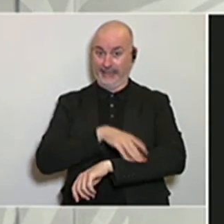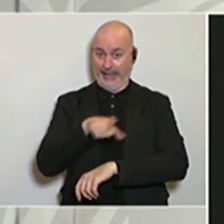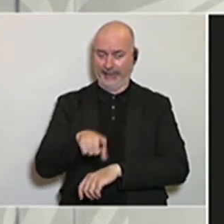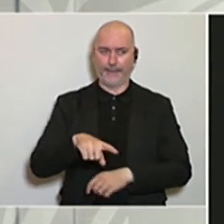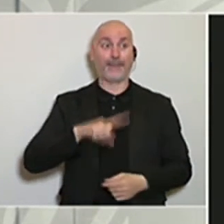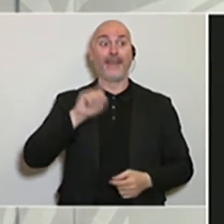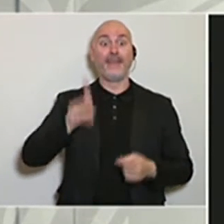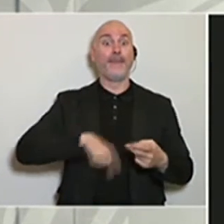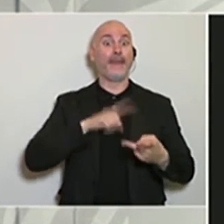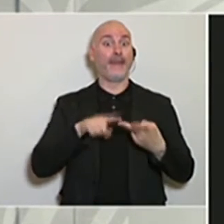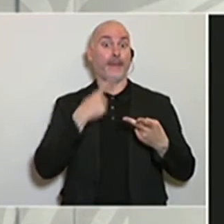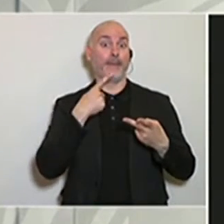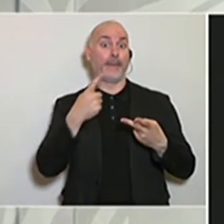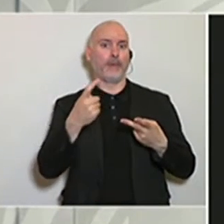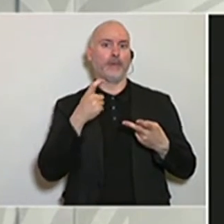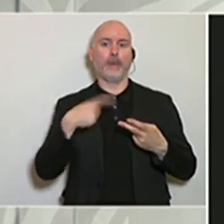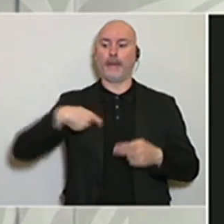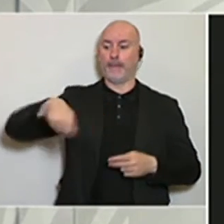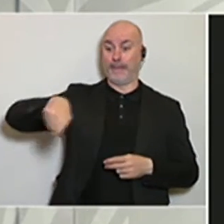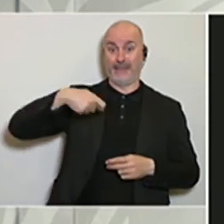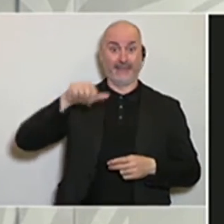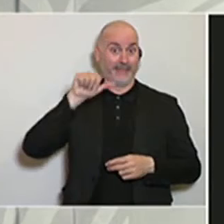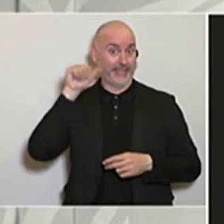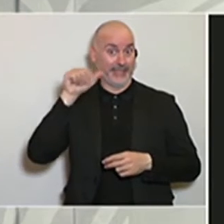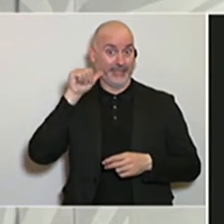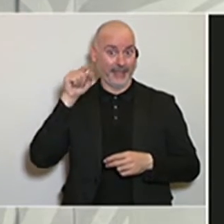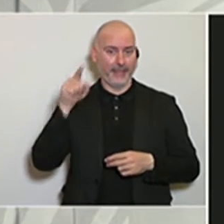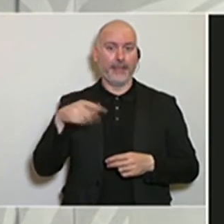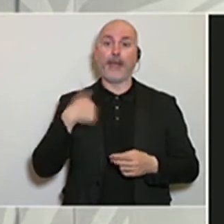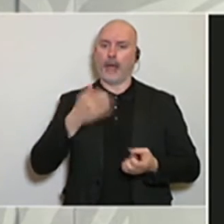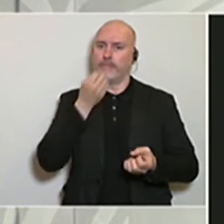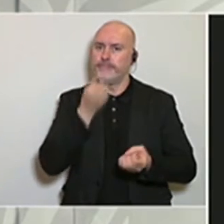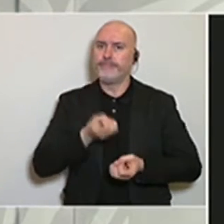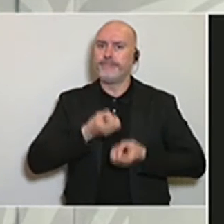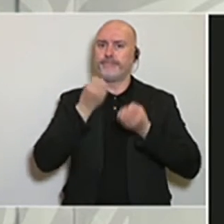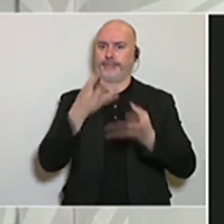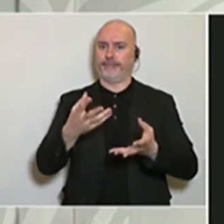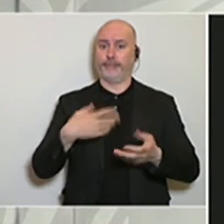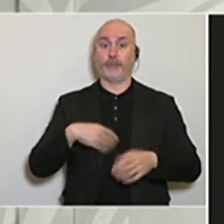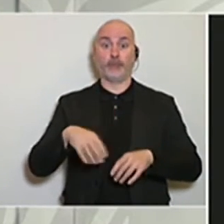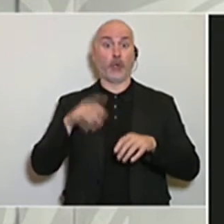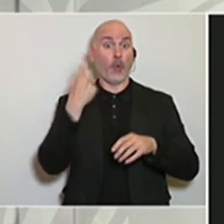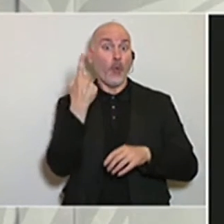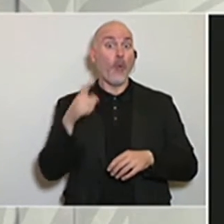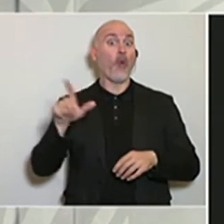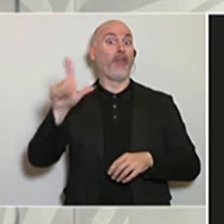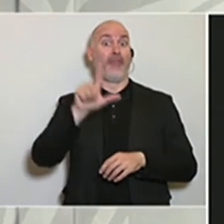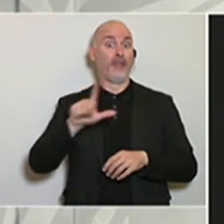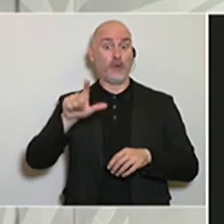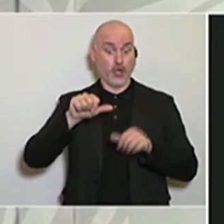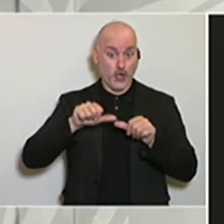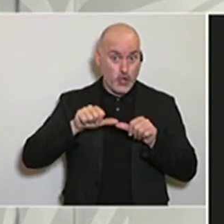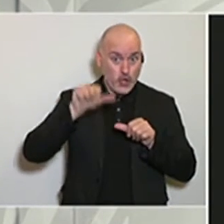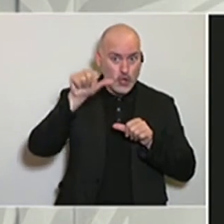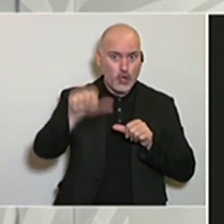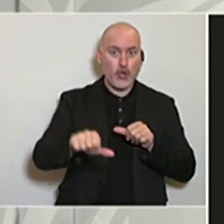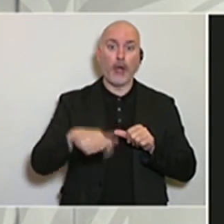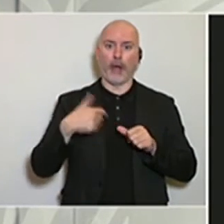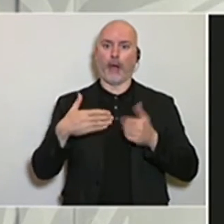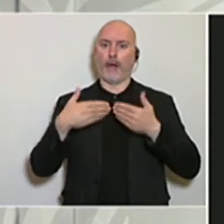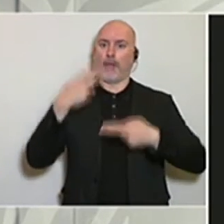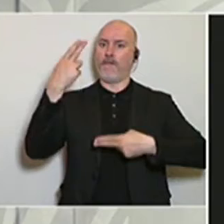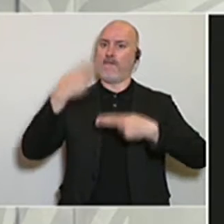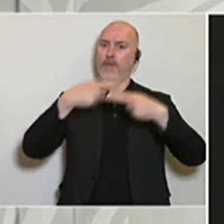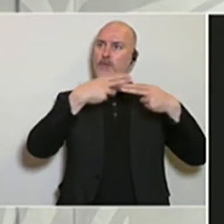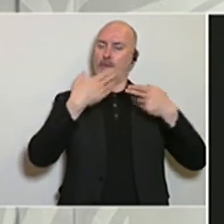seria, el president del govern espanyol, Pedro Sánchez, va anunciar que a partir de l'1 de juliol s'obririen les fronteres i